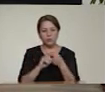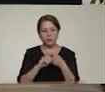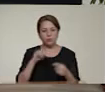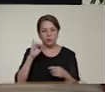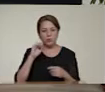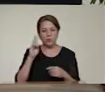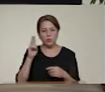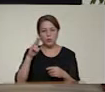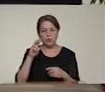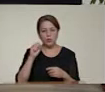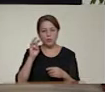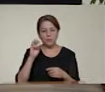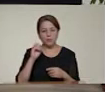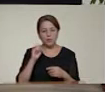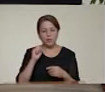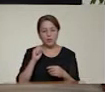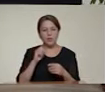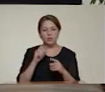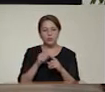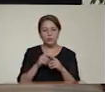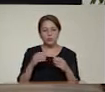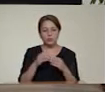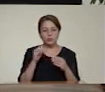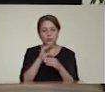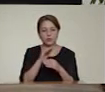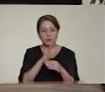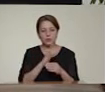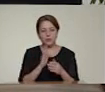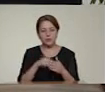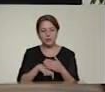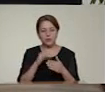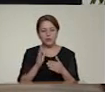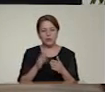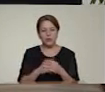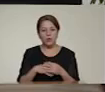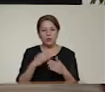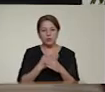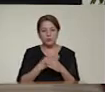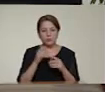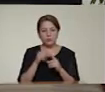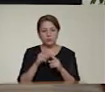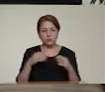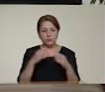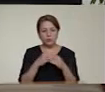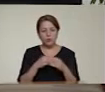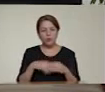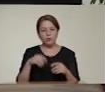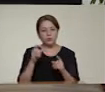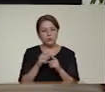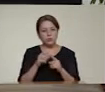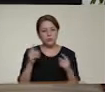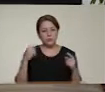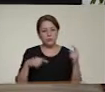kabi söz türkümleri kiradi. Yordamchi söz türkümleri yodingizda bo'lsa, sözlerini